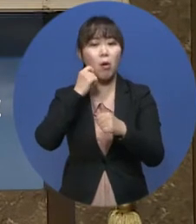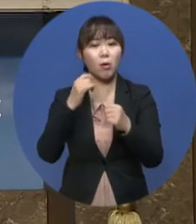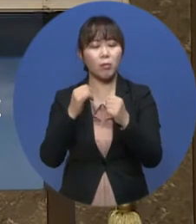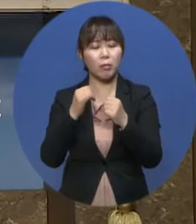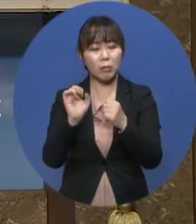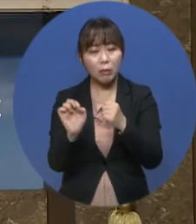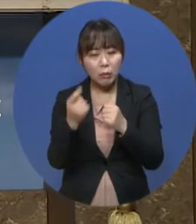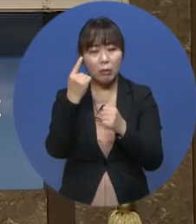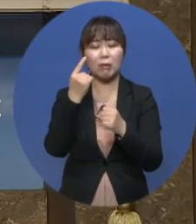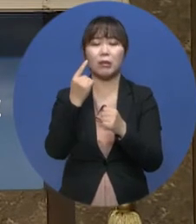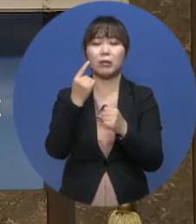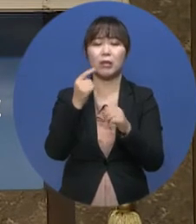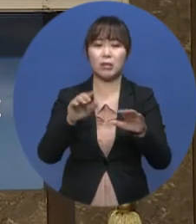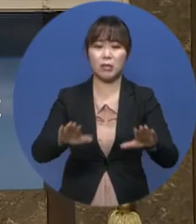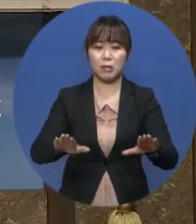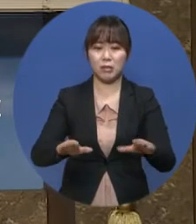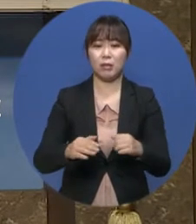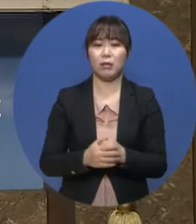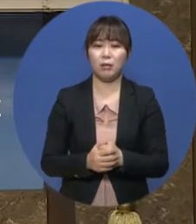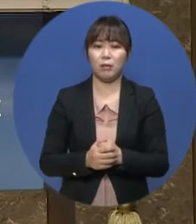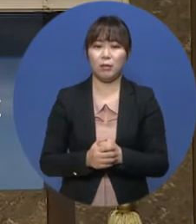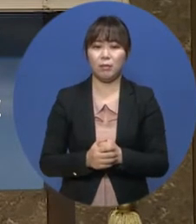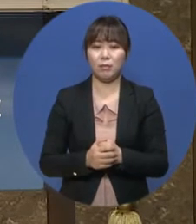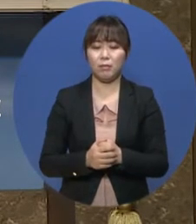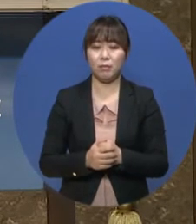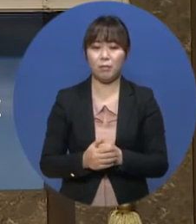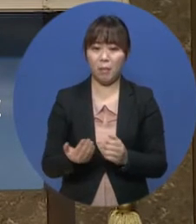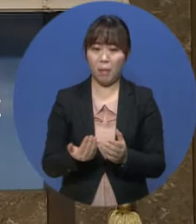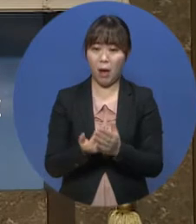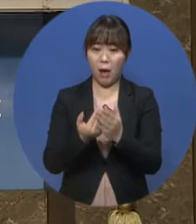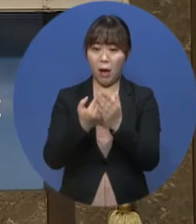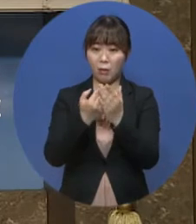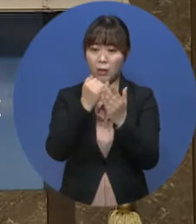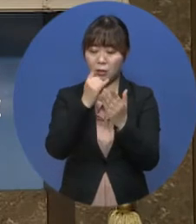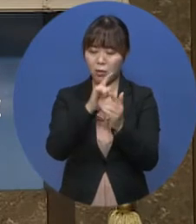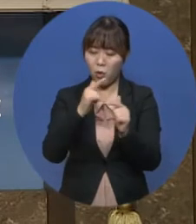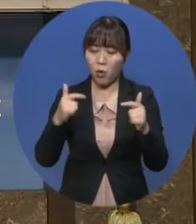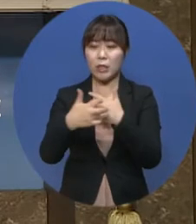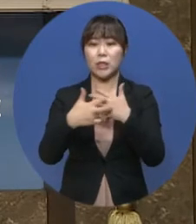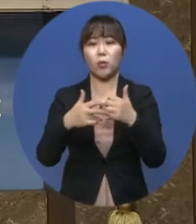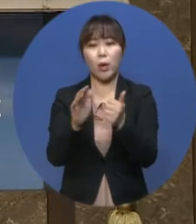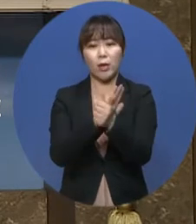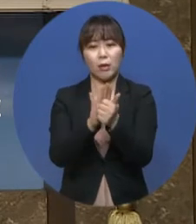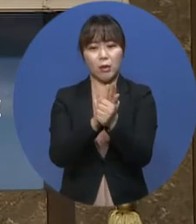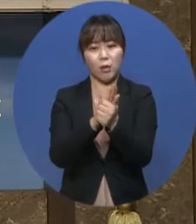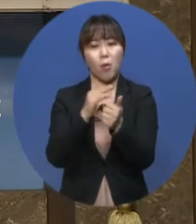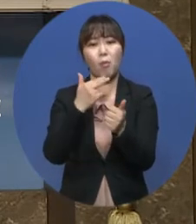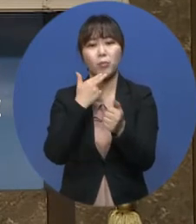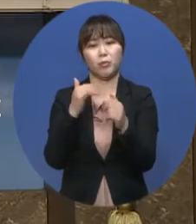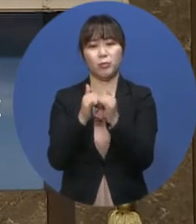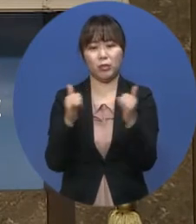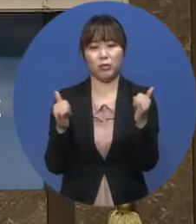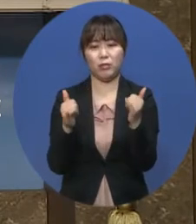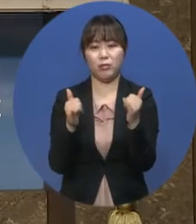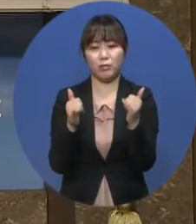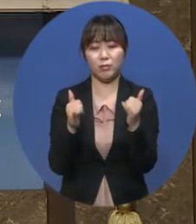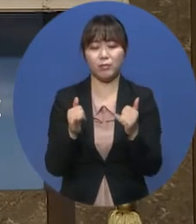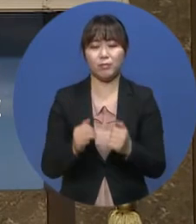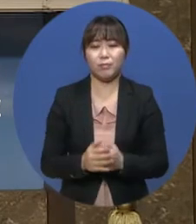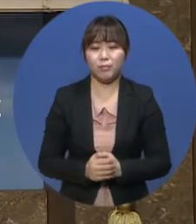때문에 예 현재 발달된 여러가지 의료 혜택을 받지 못하는 분들이에요